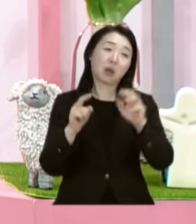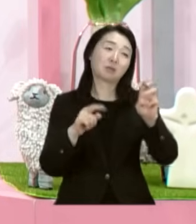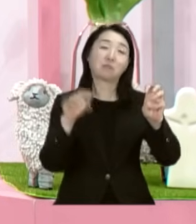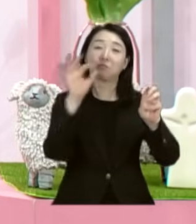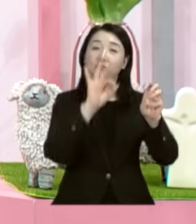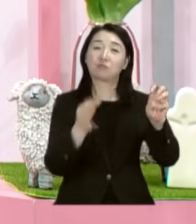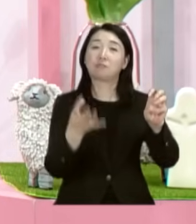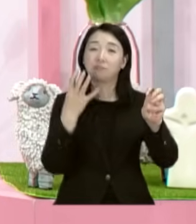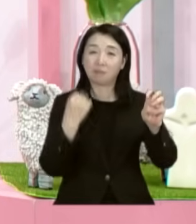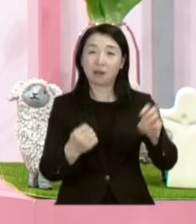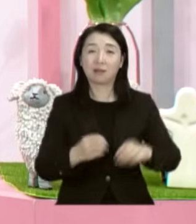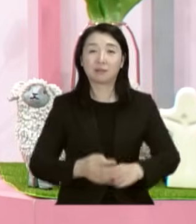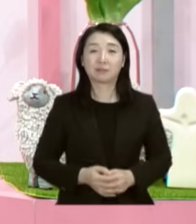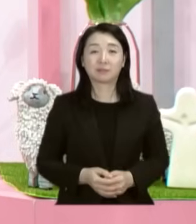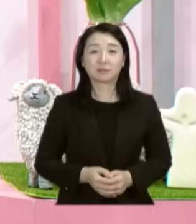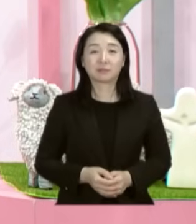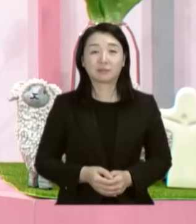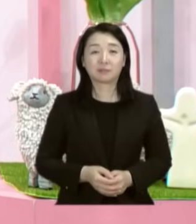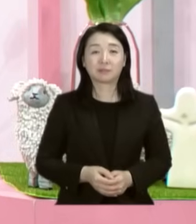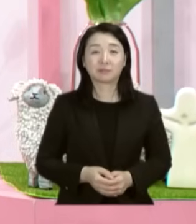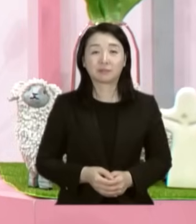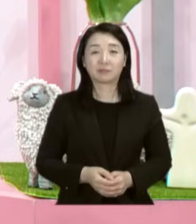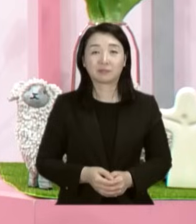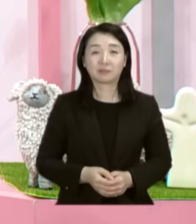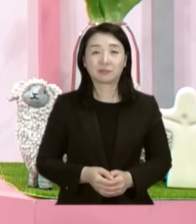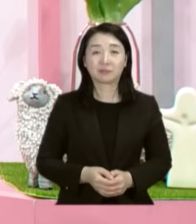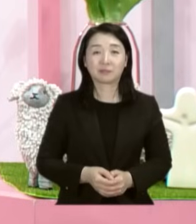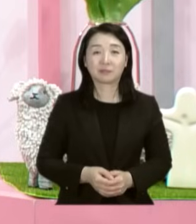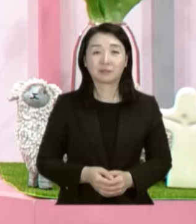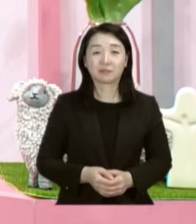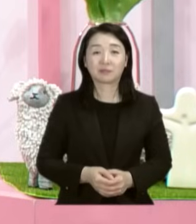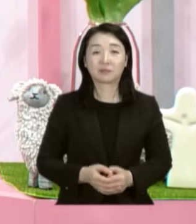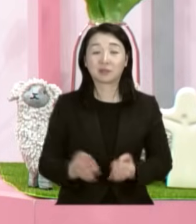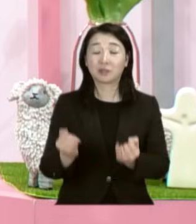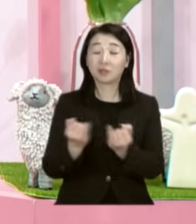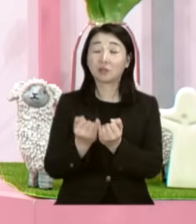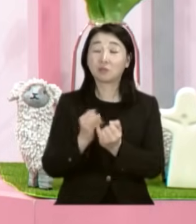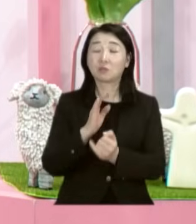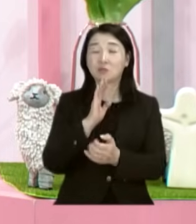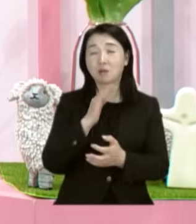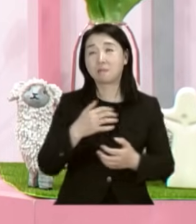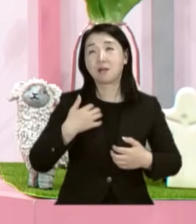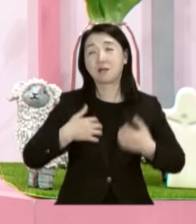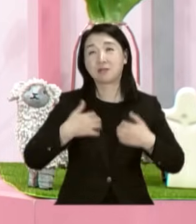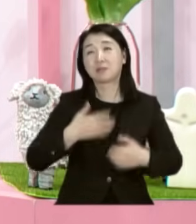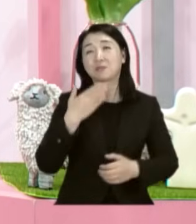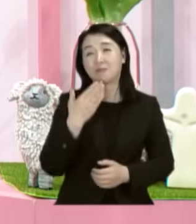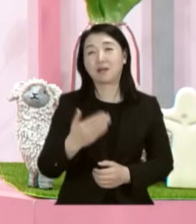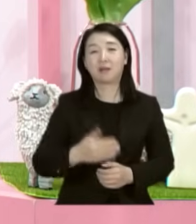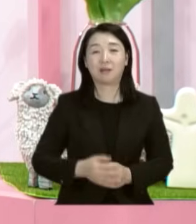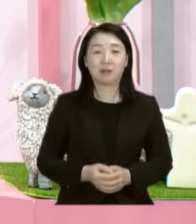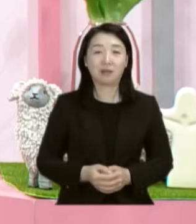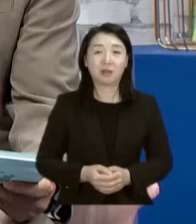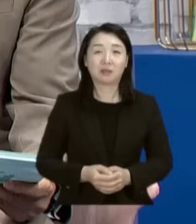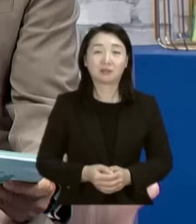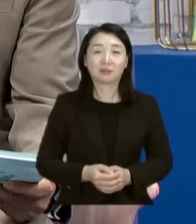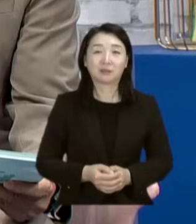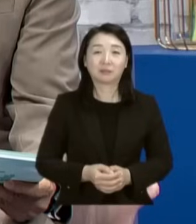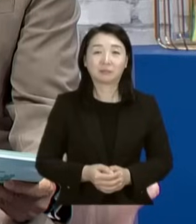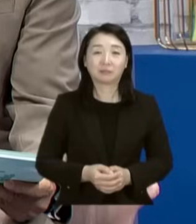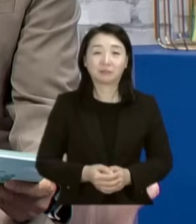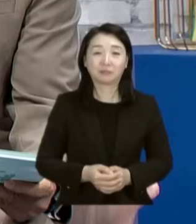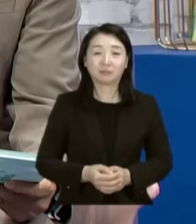한 30% 될 정도로 30%요네네네 그 정도로 여자분들도 진짜 즐겨하시고 재밌어 하십니다 그